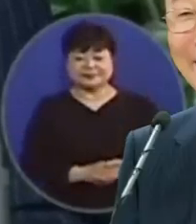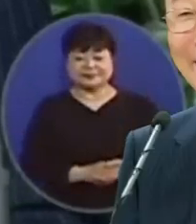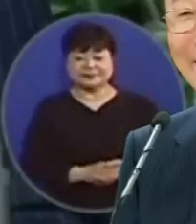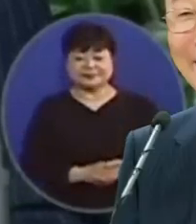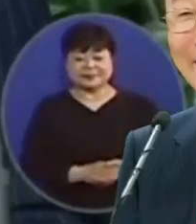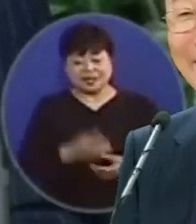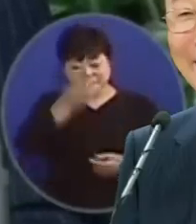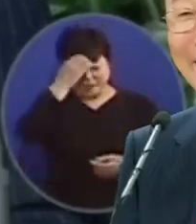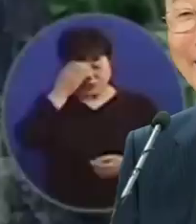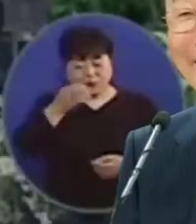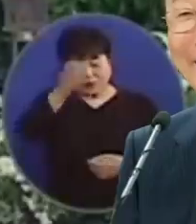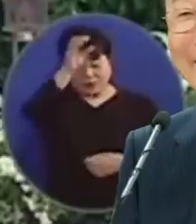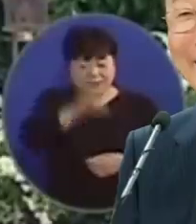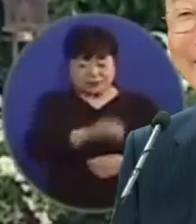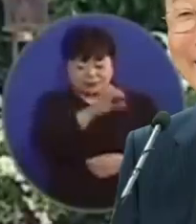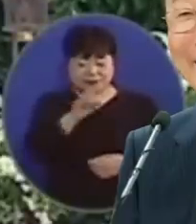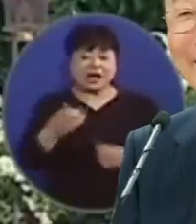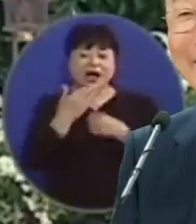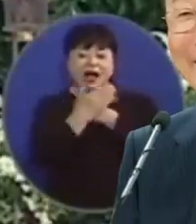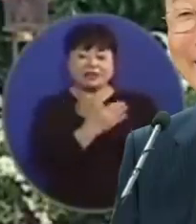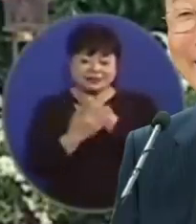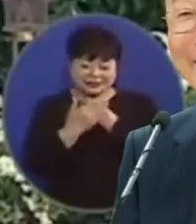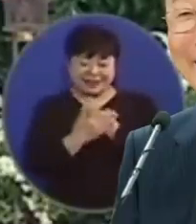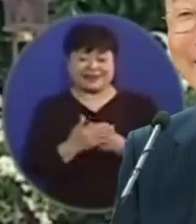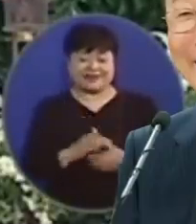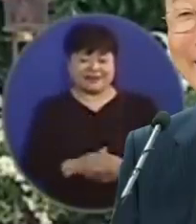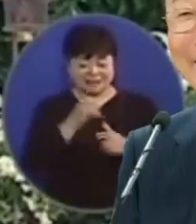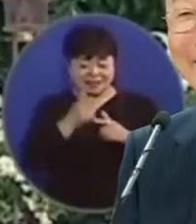우리 기독교는 십자가 대속의 은혜 안에서 예수님께서